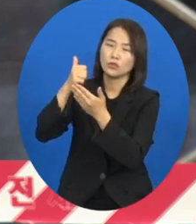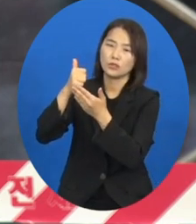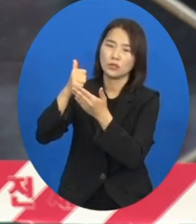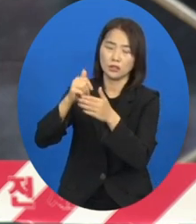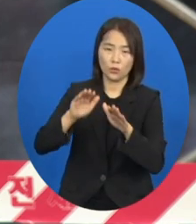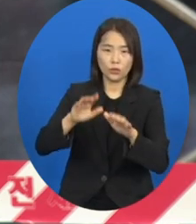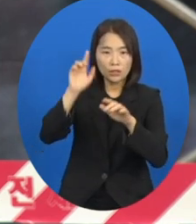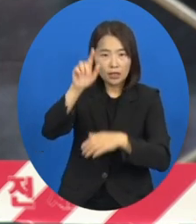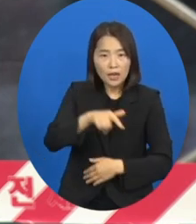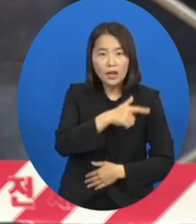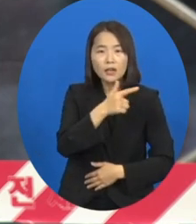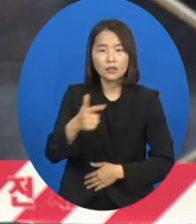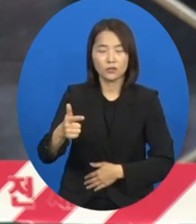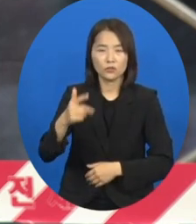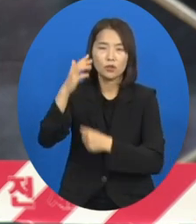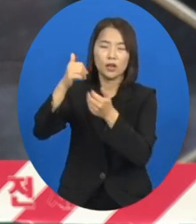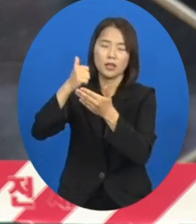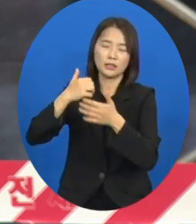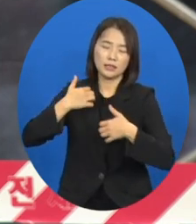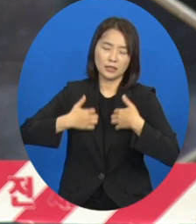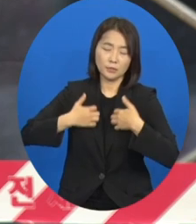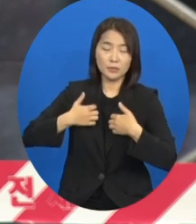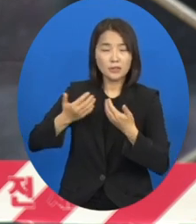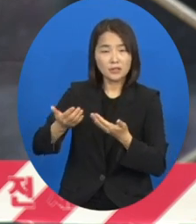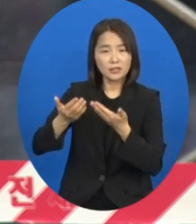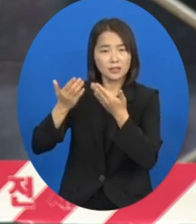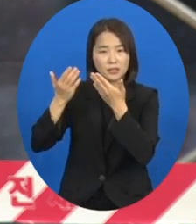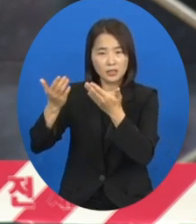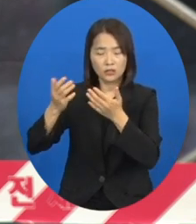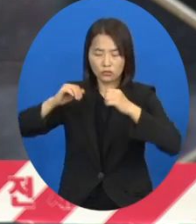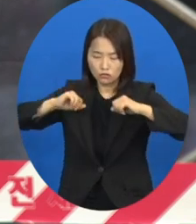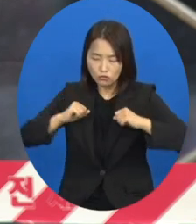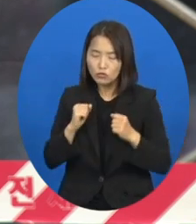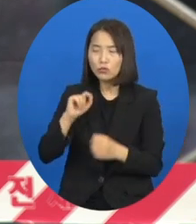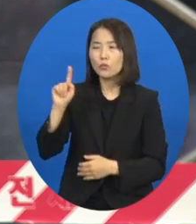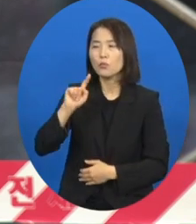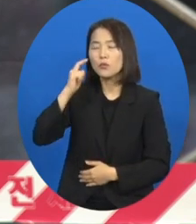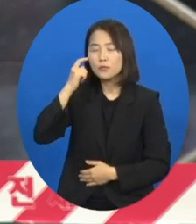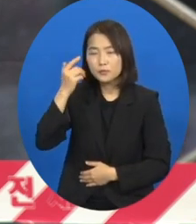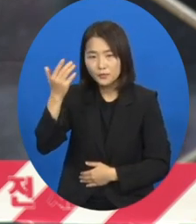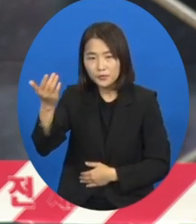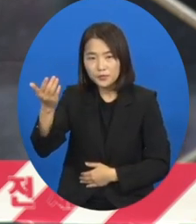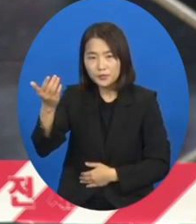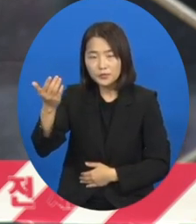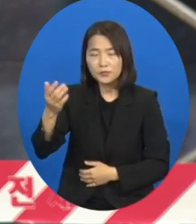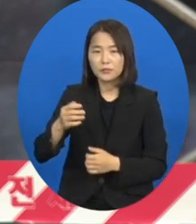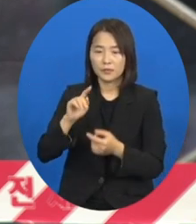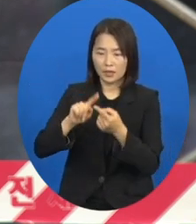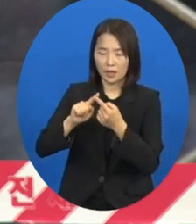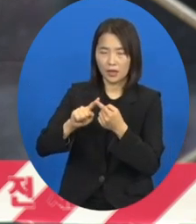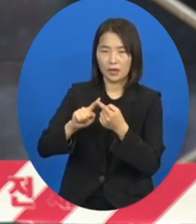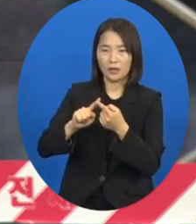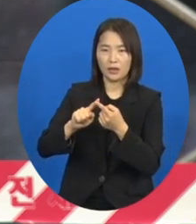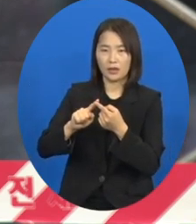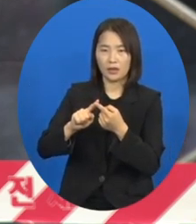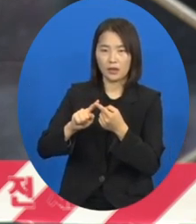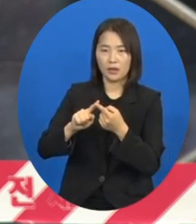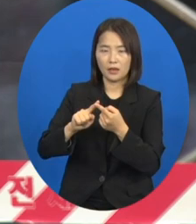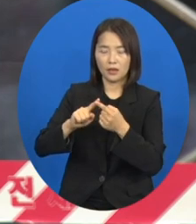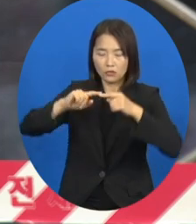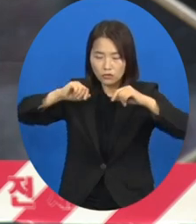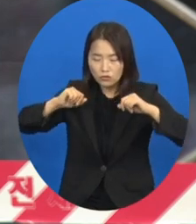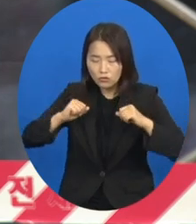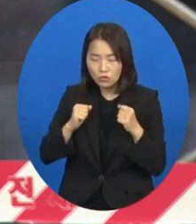오늘 하루 하나님을 기쁘시게 할 만한 순종이 무엇인가요? 그 일을 묻고 순종하는 여러분들 되시게